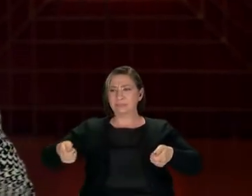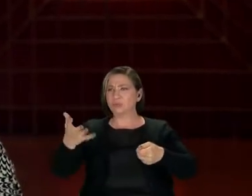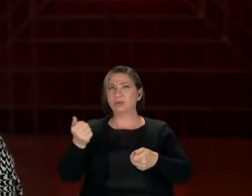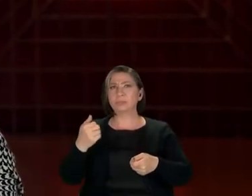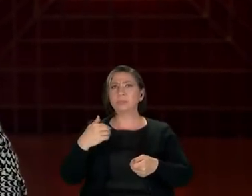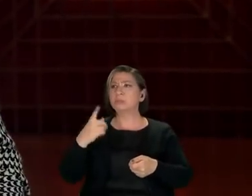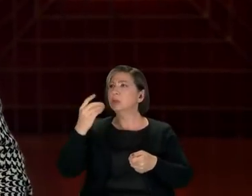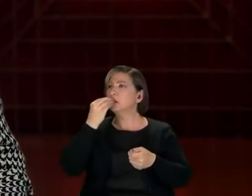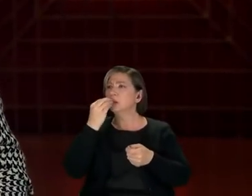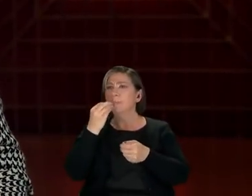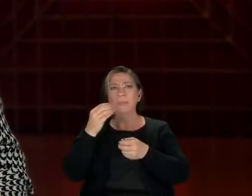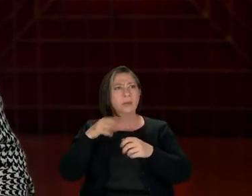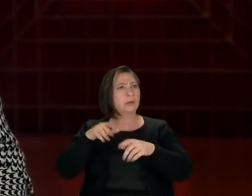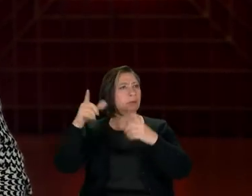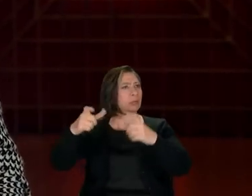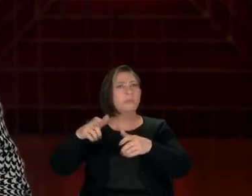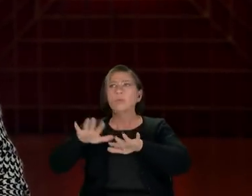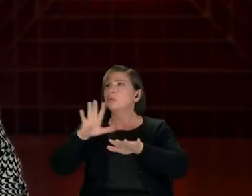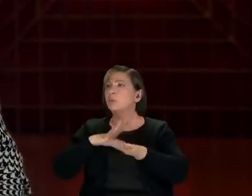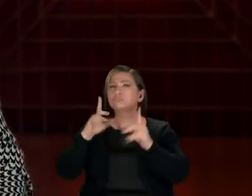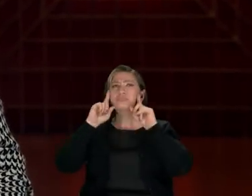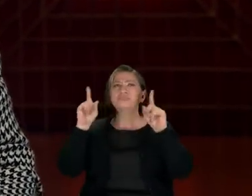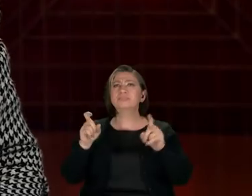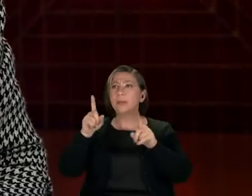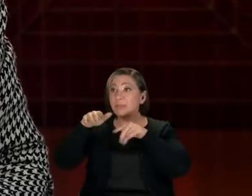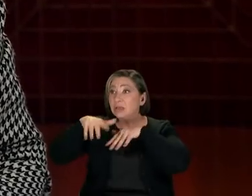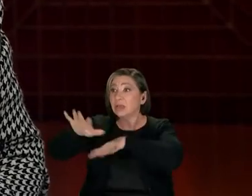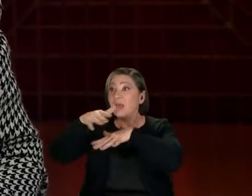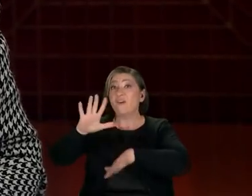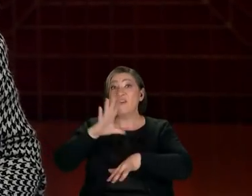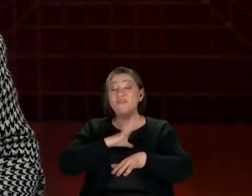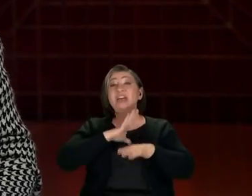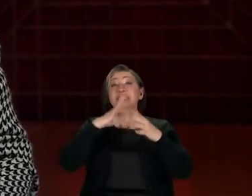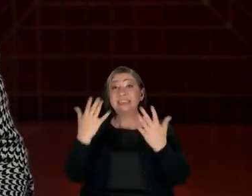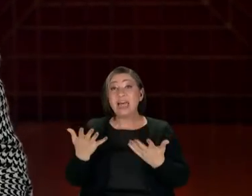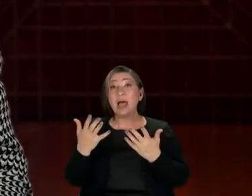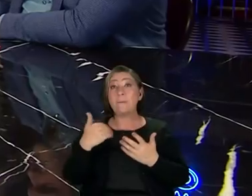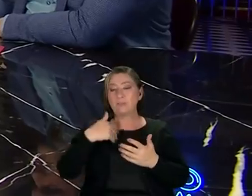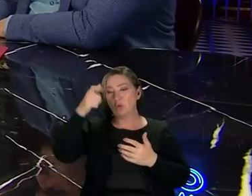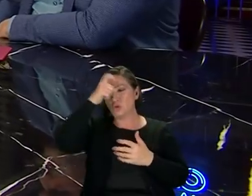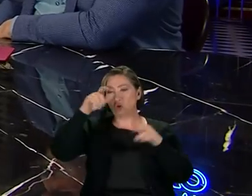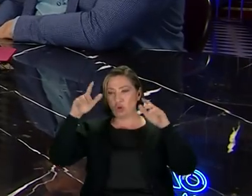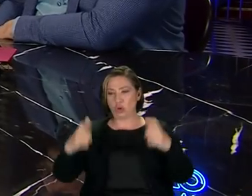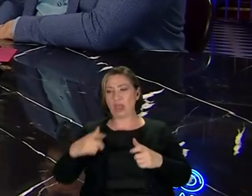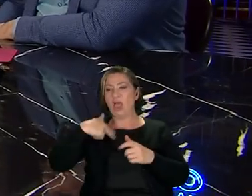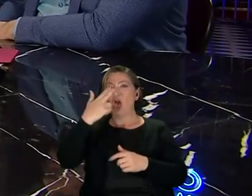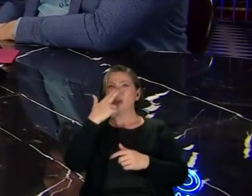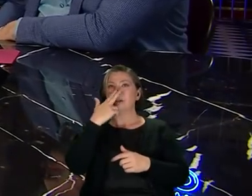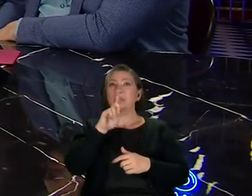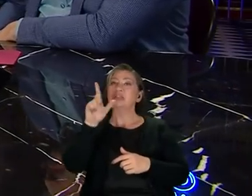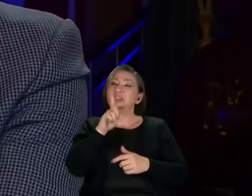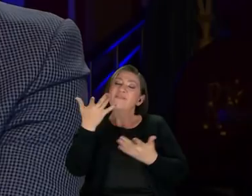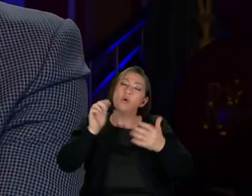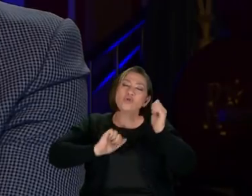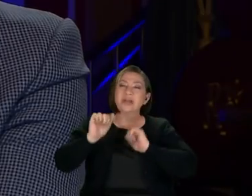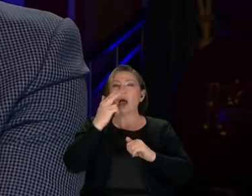falan filan. Bir baktım yemekhane boykotu var. Şimdi bir yerde boykot olduğu zaman benim Türkiye'den alışkanlığım, lisede ya